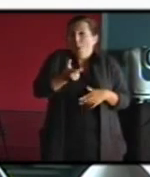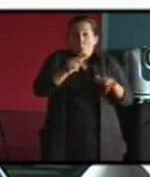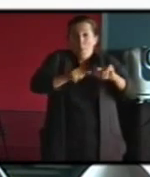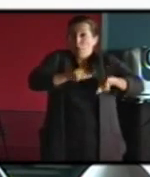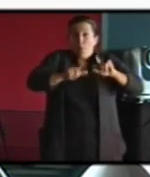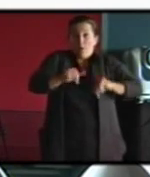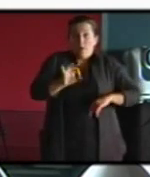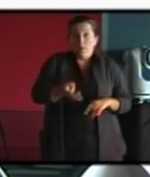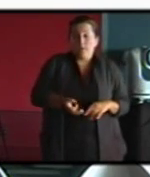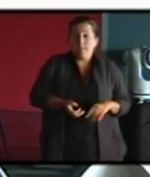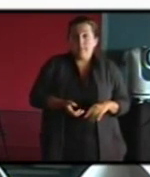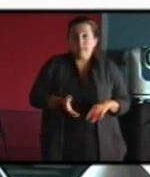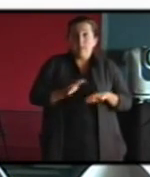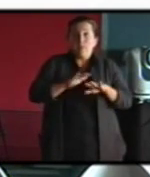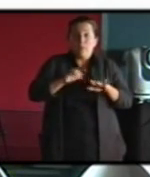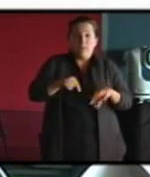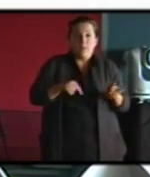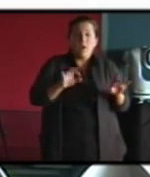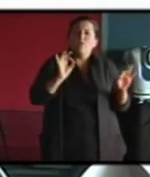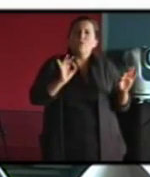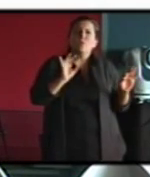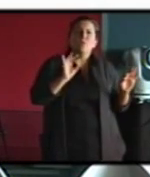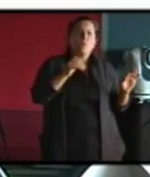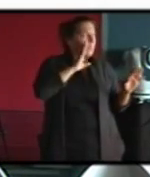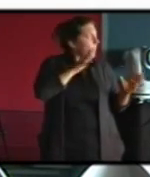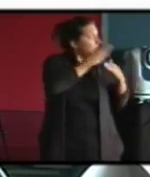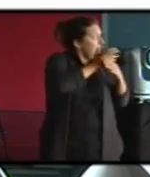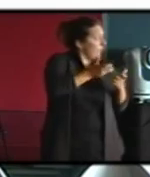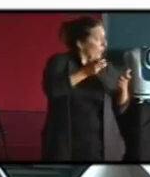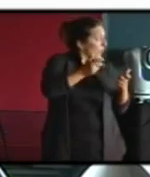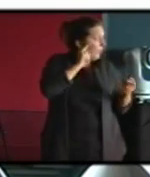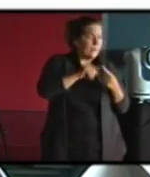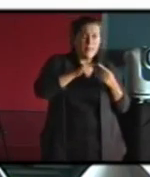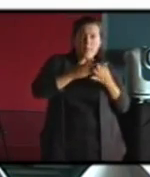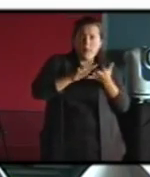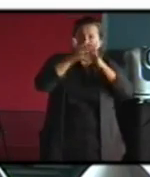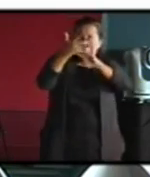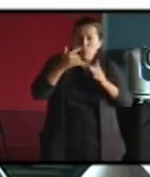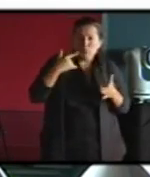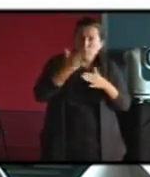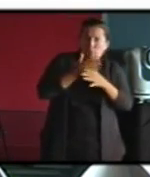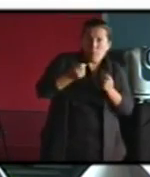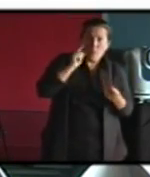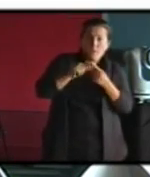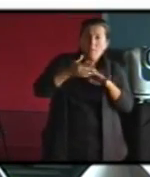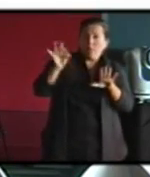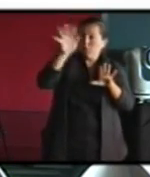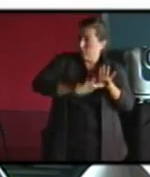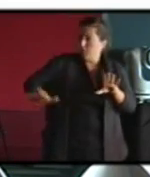villes qui se développent. Juste, vous voulez réagir tout de suite sur cette question d'abord de l'évolution à l'échelle